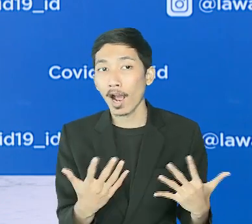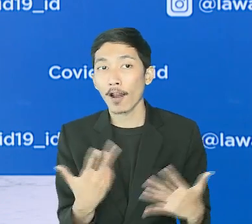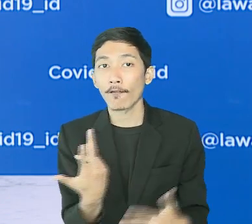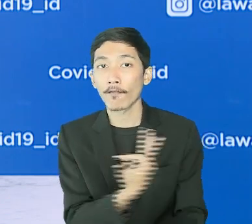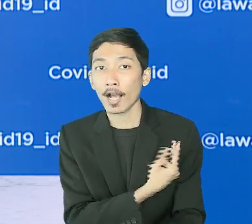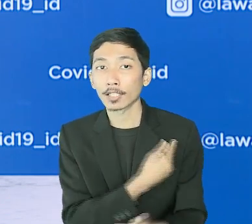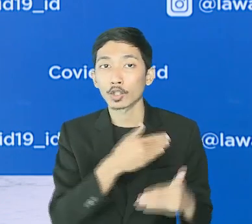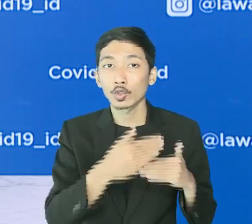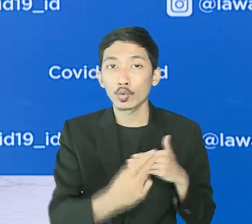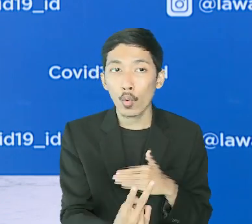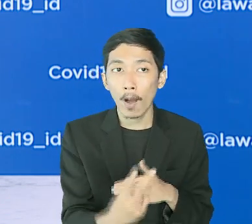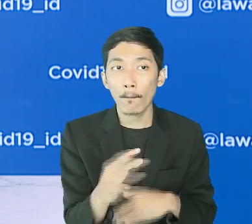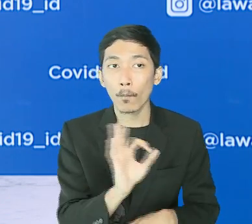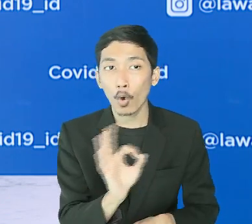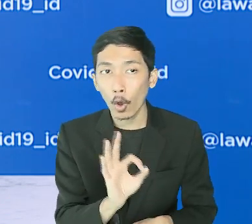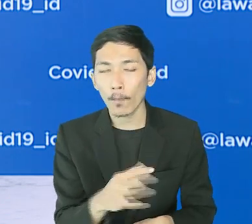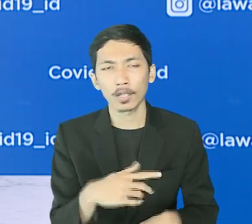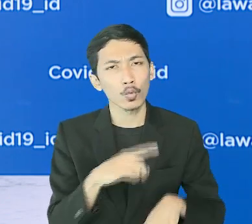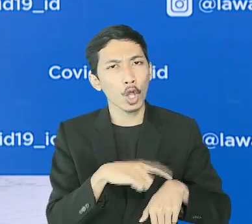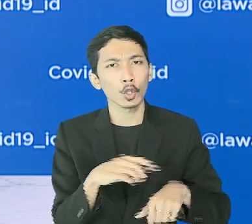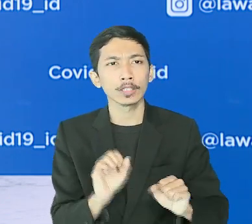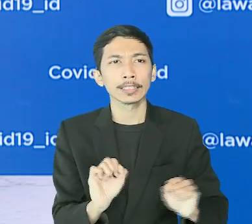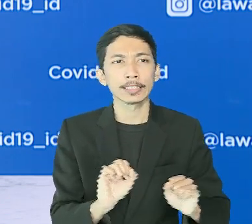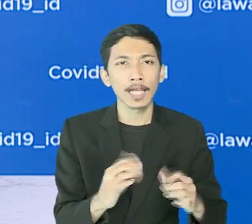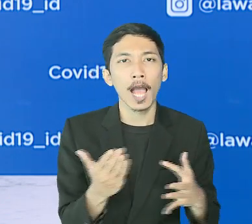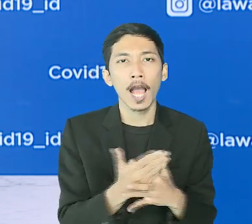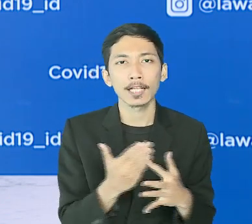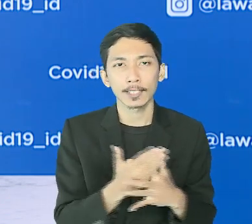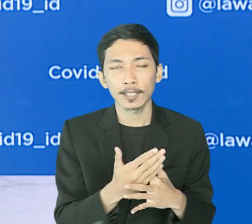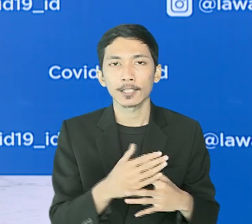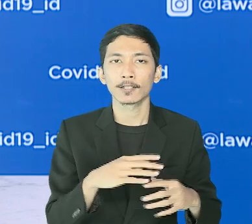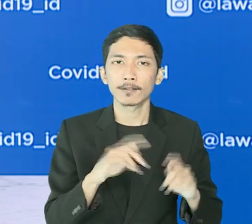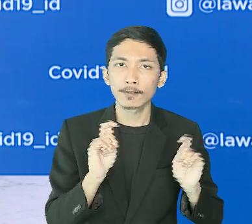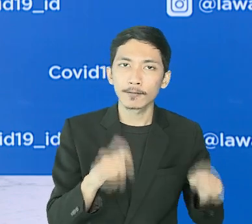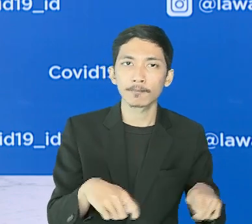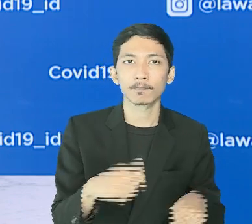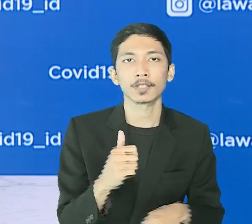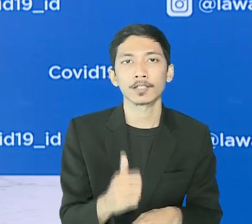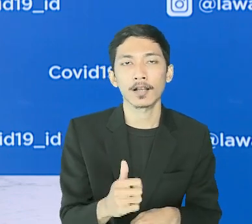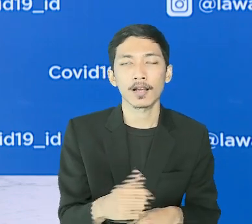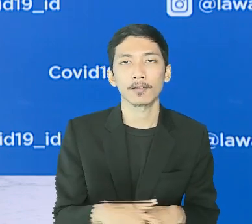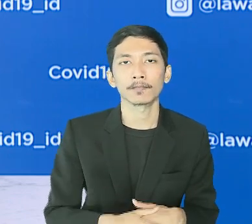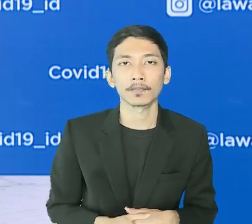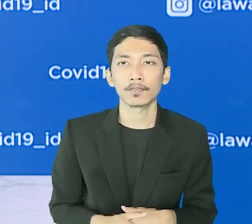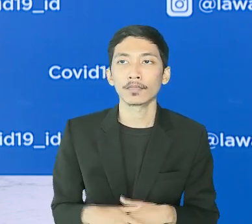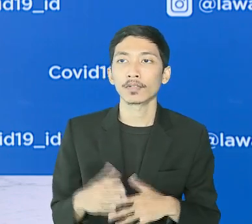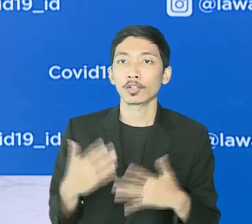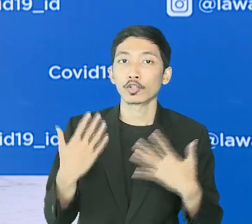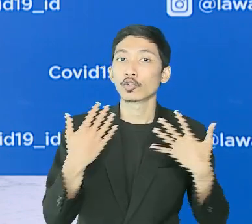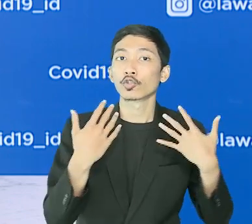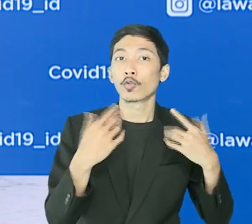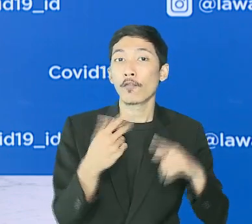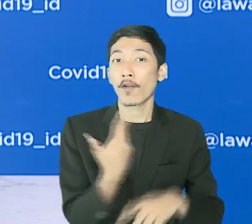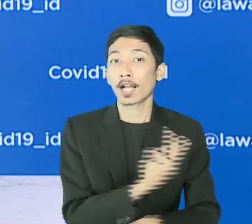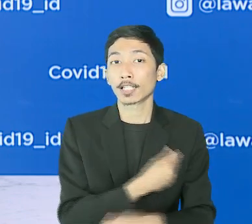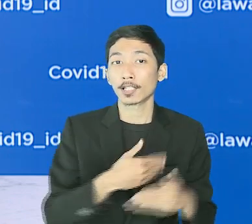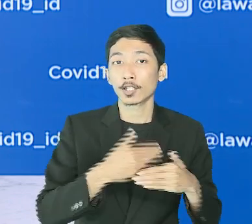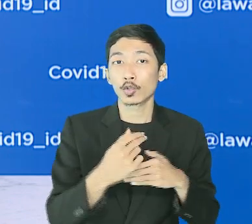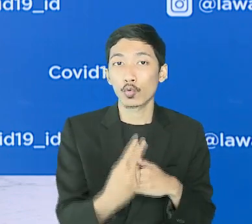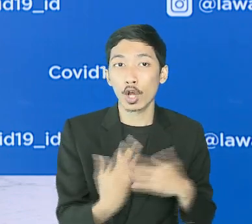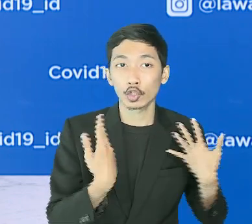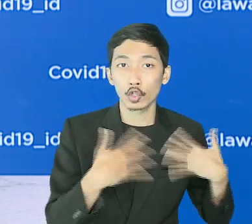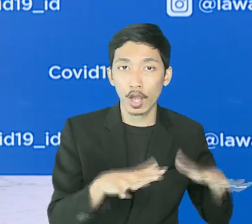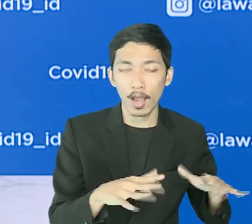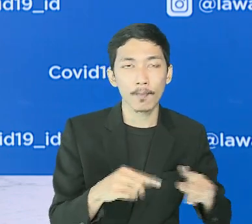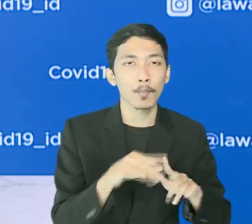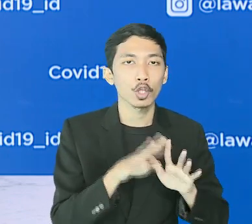dosis kedua, agar dapat segera mengaksesnya, dan bagi mereka yang sudah, agar selalu mematuhi protokol